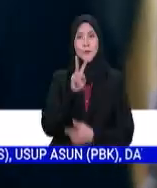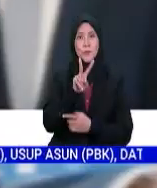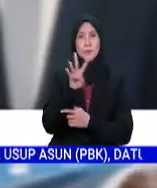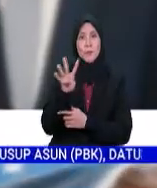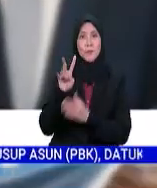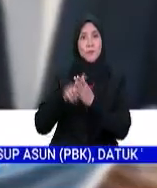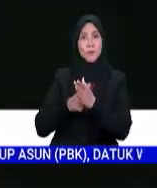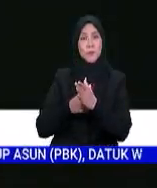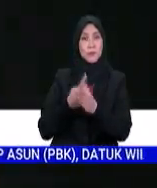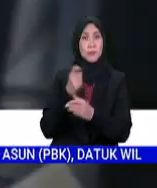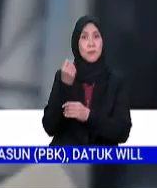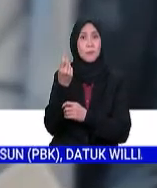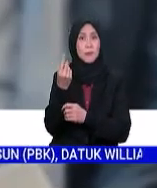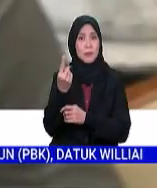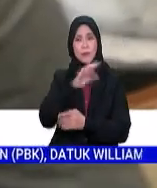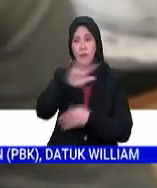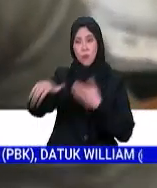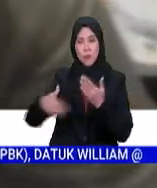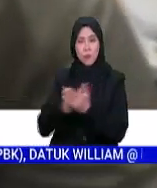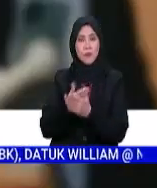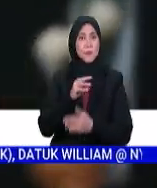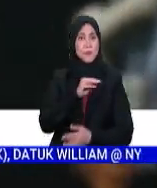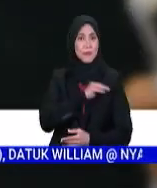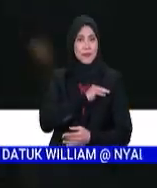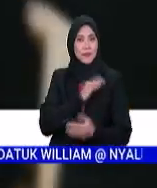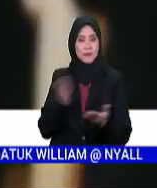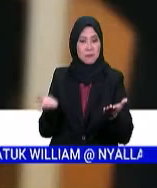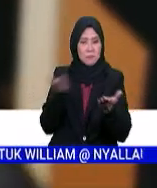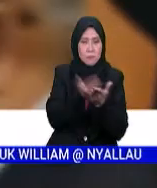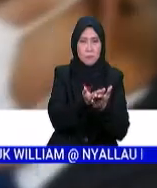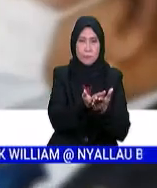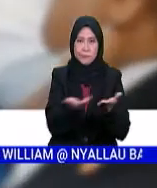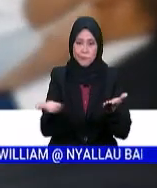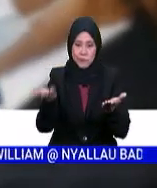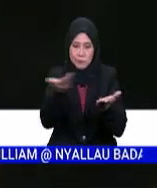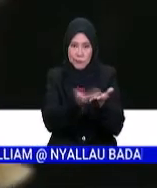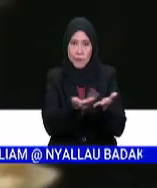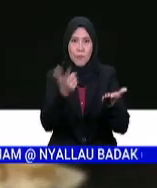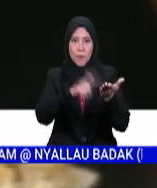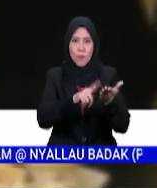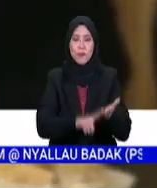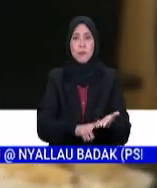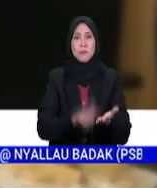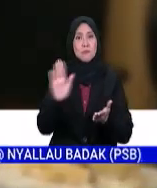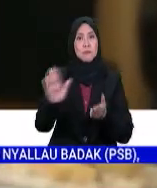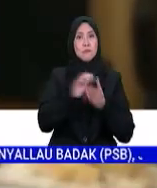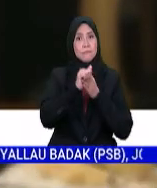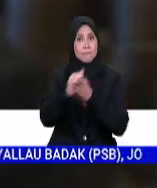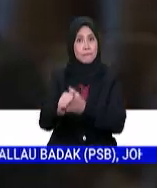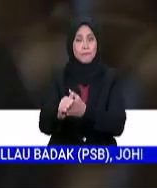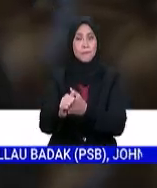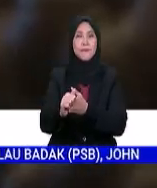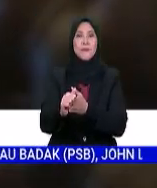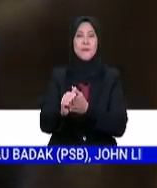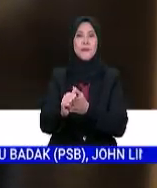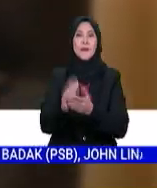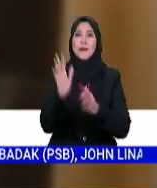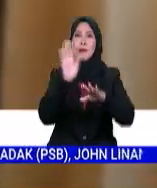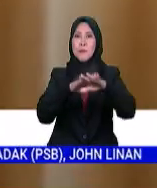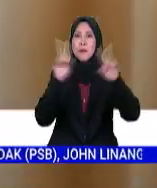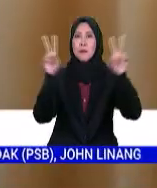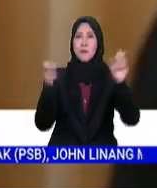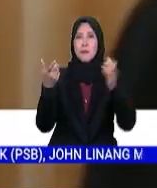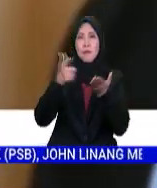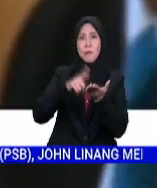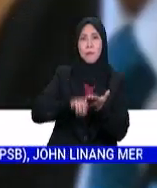...24 November lalu, semua Menteri Kabinet telah mengemukakan pencapaian kementerian yang diterajui mereka dalam sesi yang dipanggil